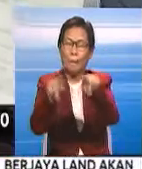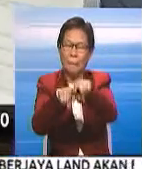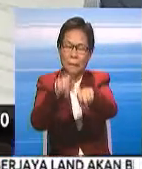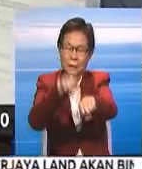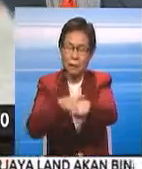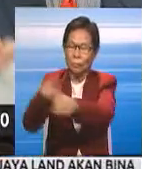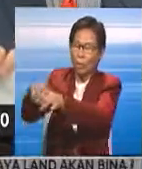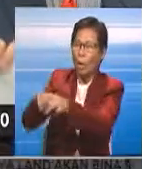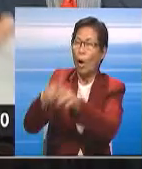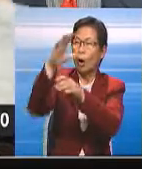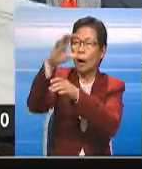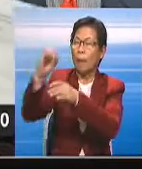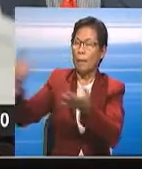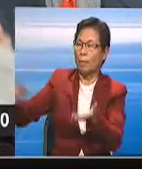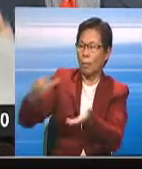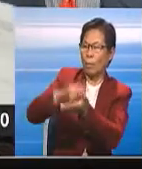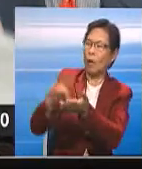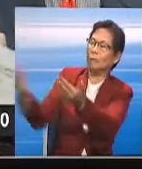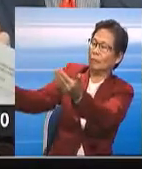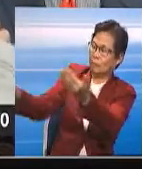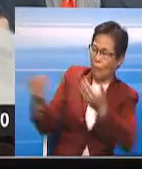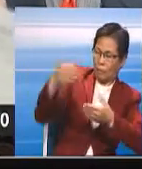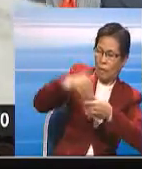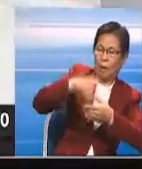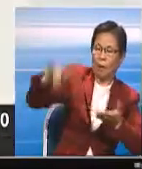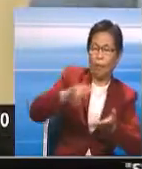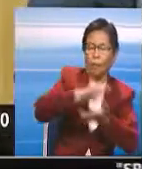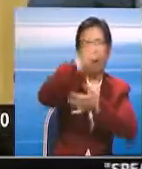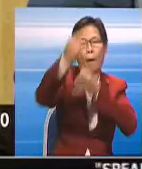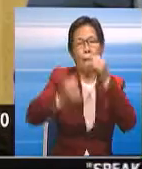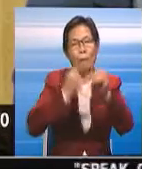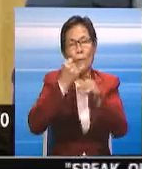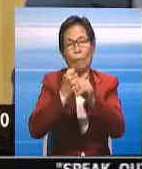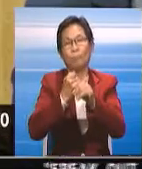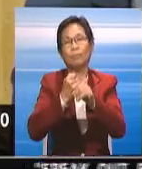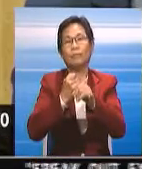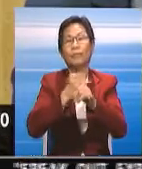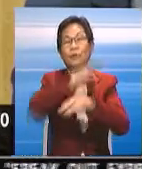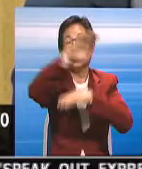syarikat penerbangan beroperasi di lapangan terbang di seluruh negara.